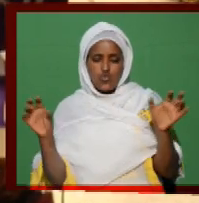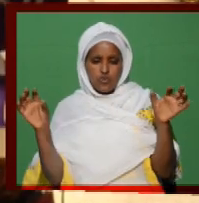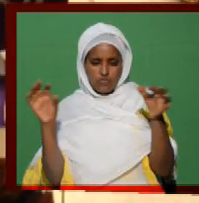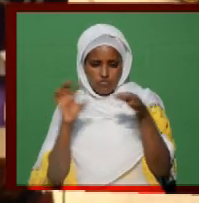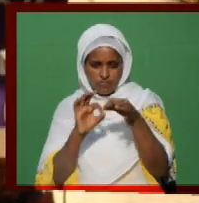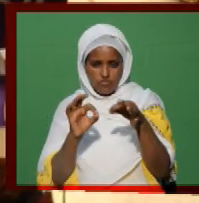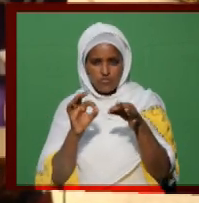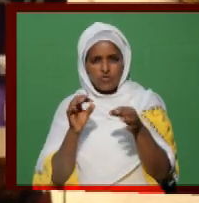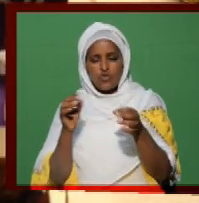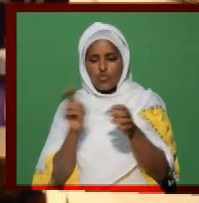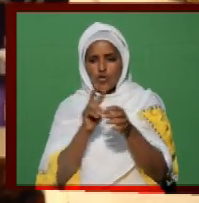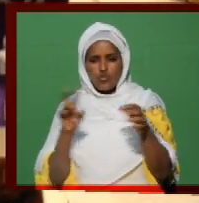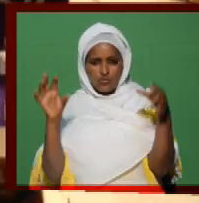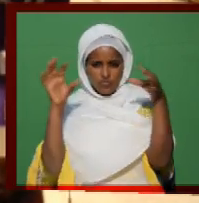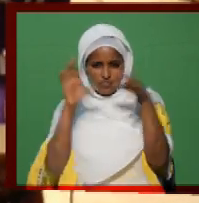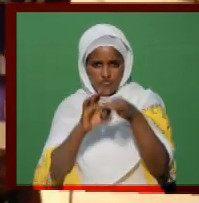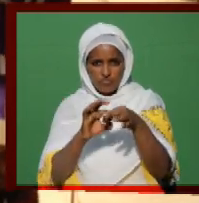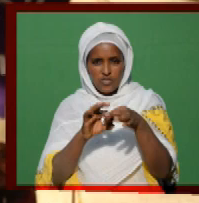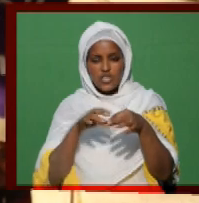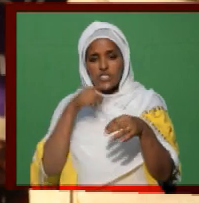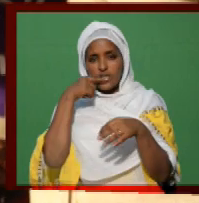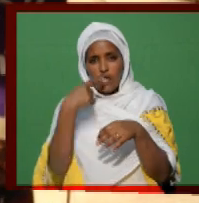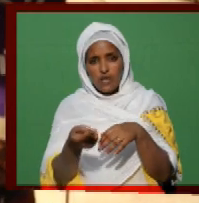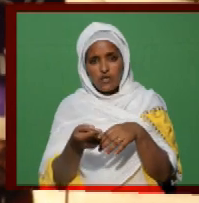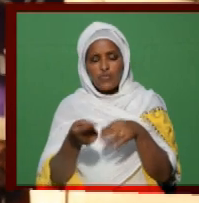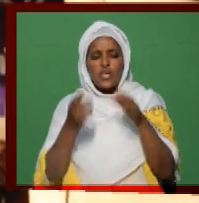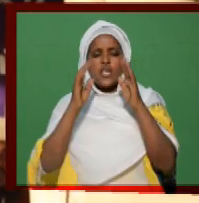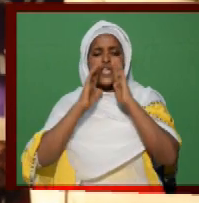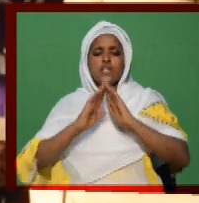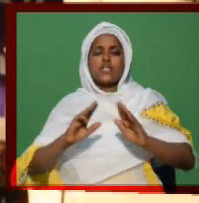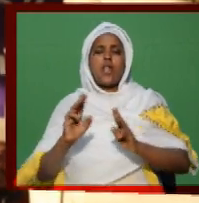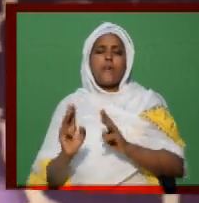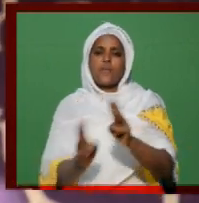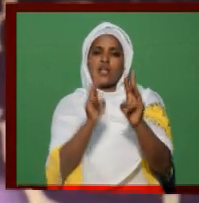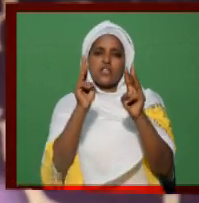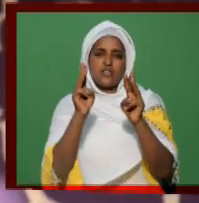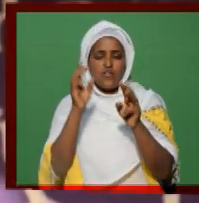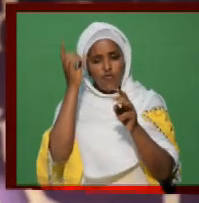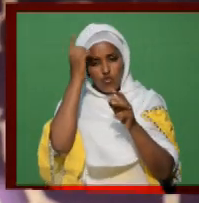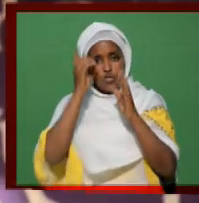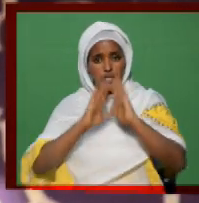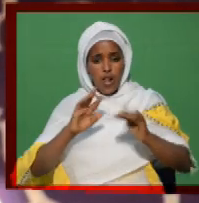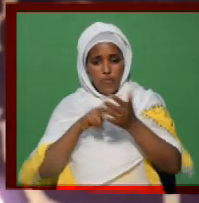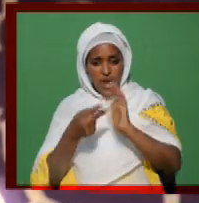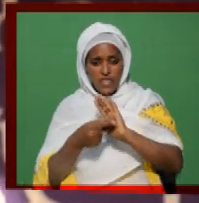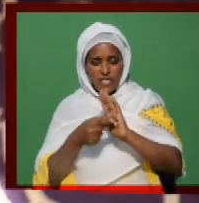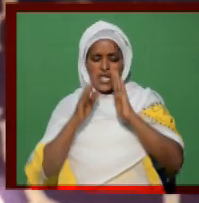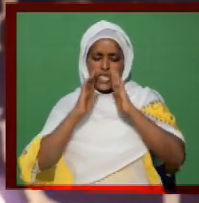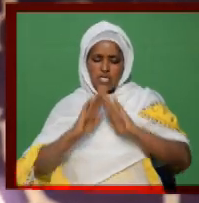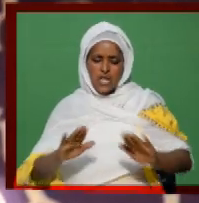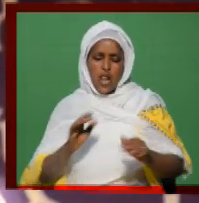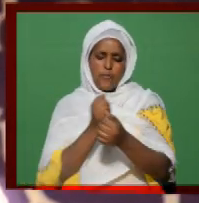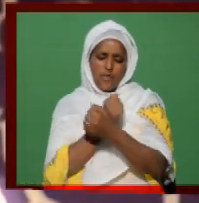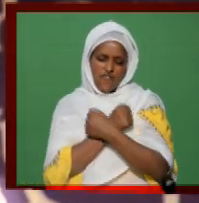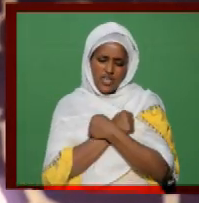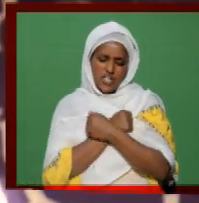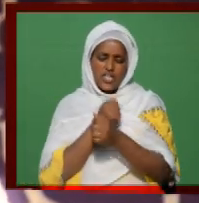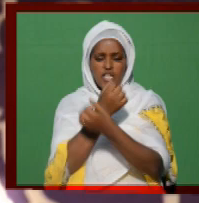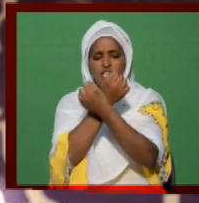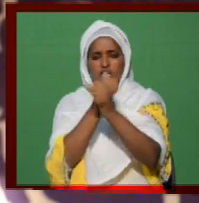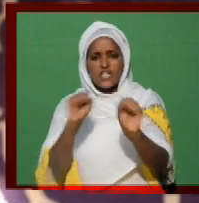ሁለቱን አገናዝበን አናበን በሙሻ ዘርፍ ስንናገረው የሰላም መንገድ ፍኖተ ሰላም ማለት የሰላም